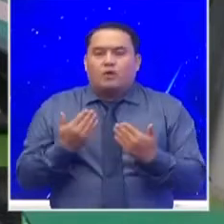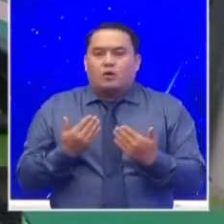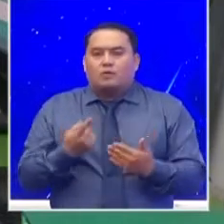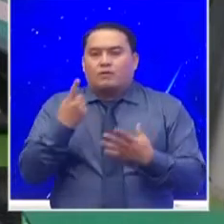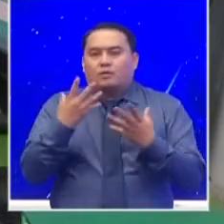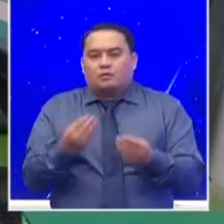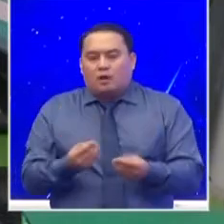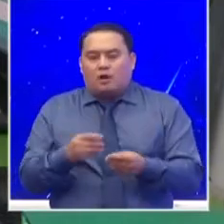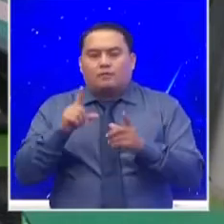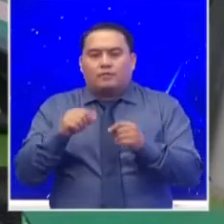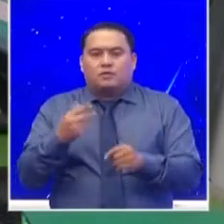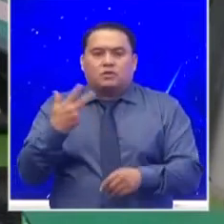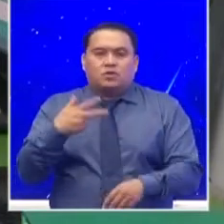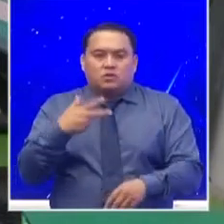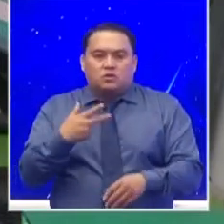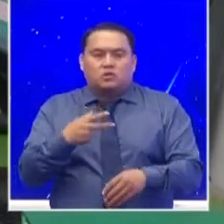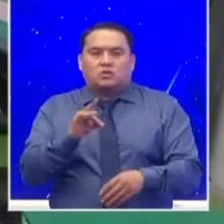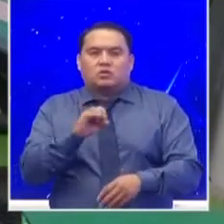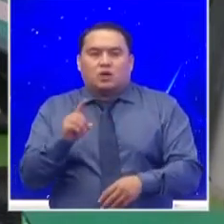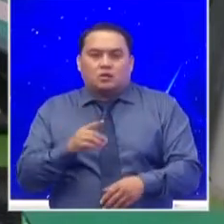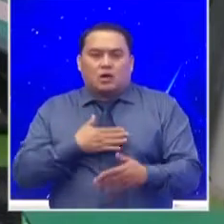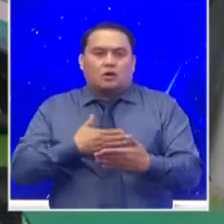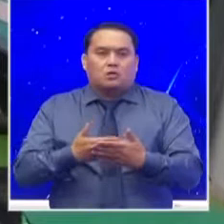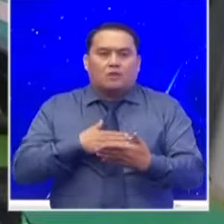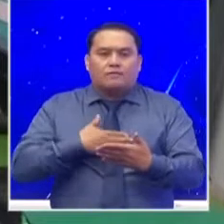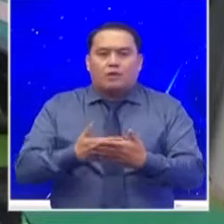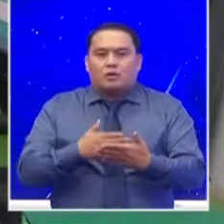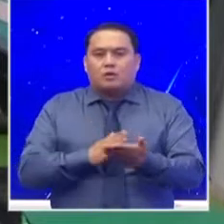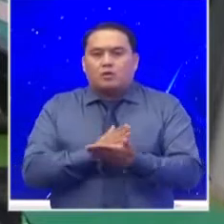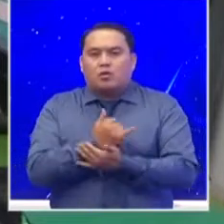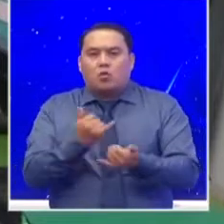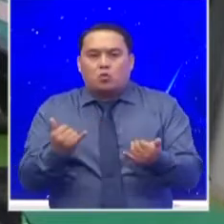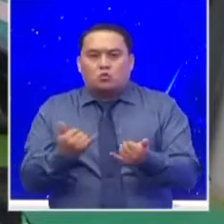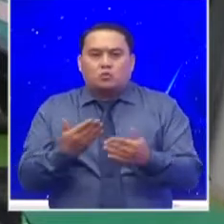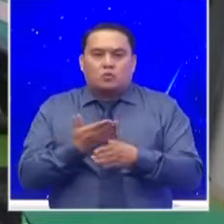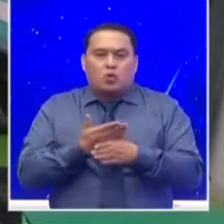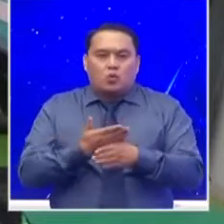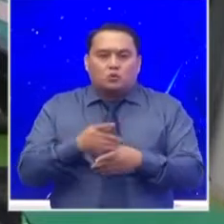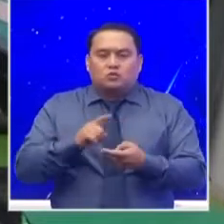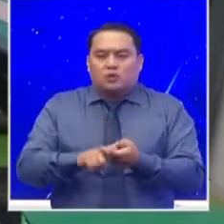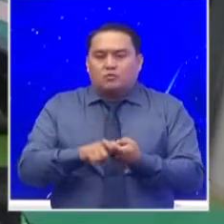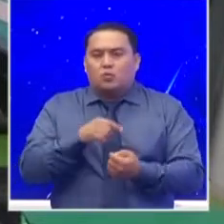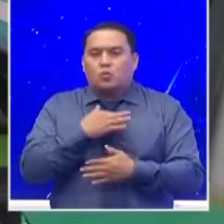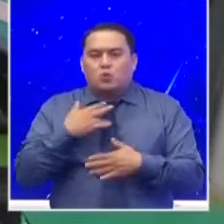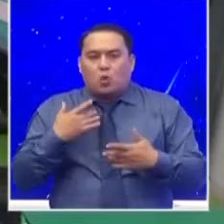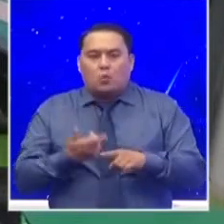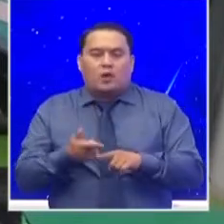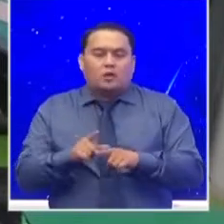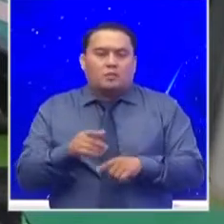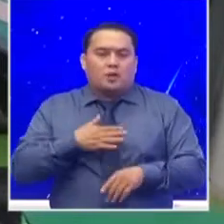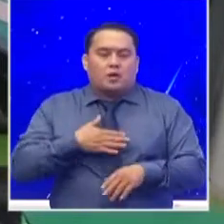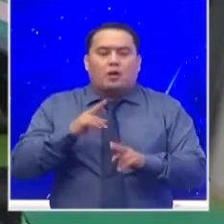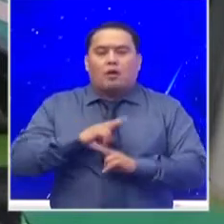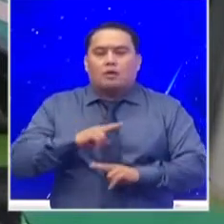день, бывало, выезжали на 30 вызовов. От нашей оперативности и качественного оказания медицинской помощи зависит многое. Поэтому я, мои